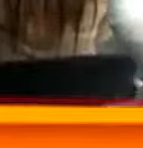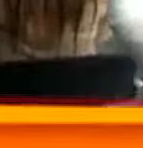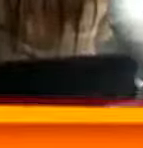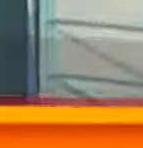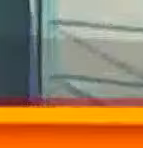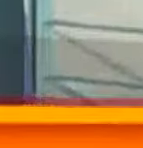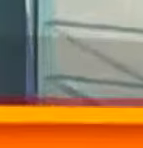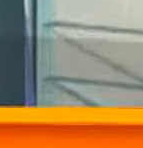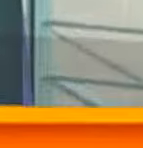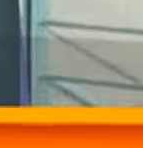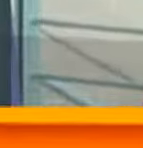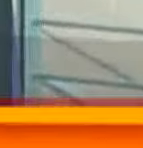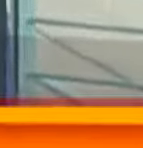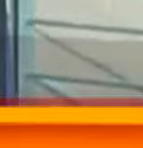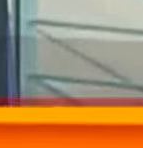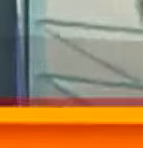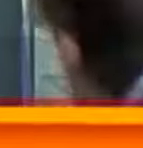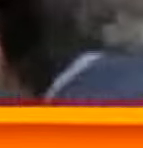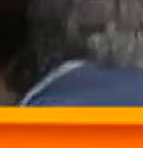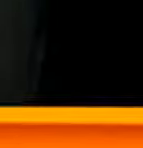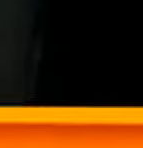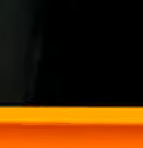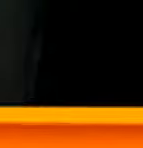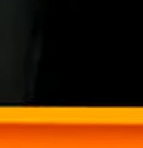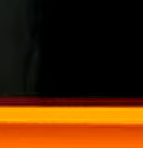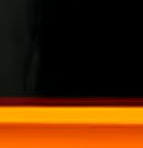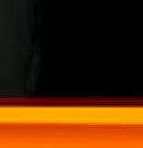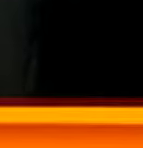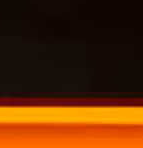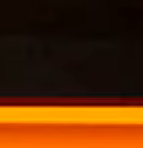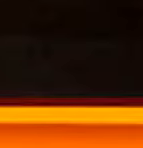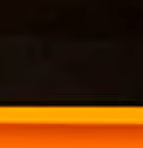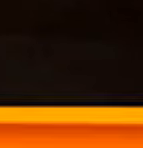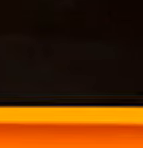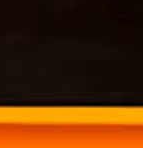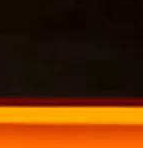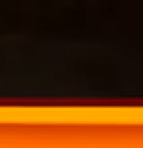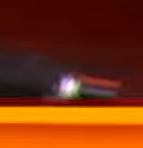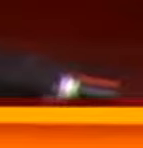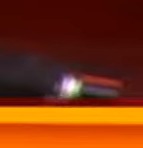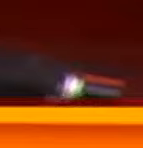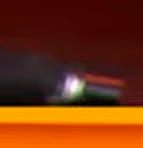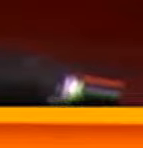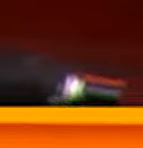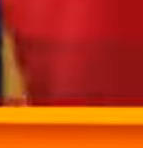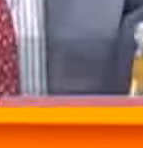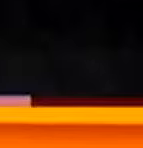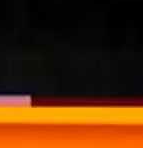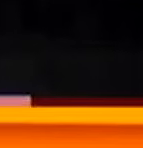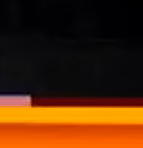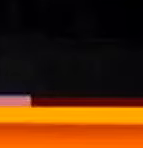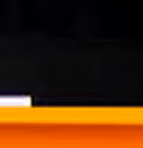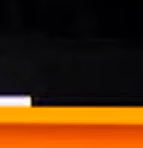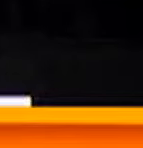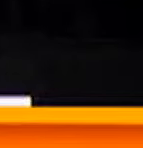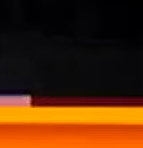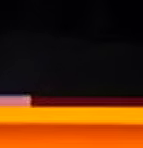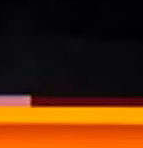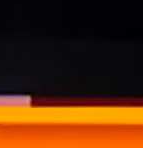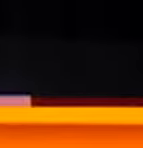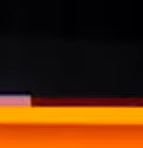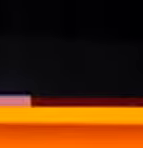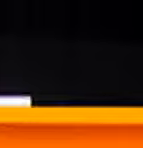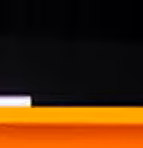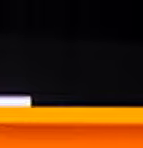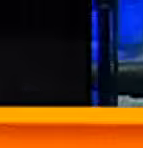Pangulong Bongbong Marcos at German Chancellor Olaf Scholz pinag-usapan ang tungkol sa drug war ng Pilipinas. Git ni Marcos, hindi